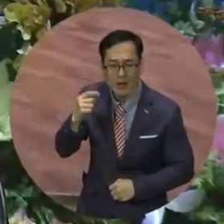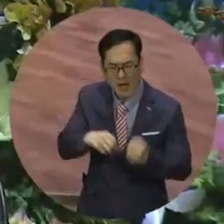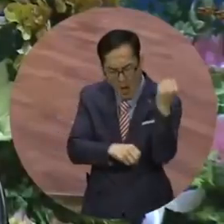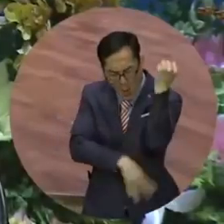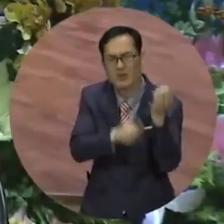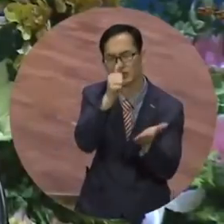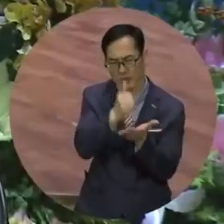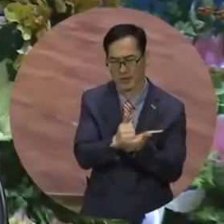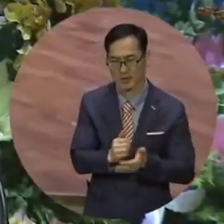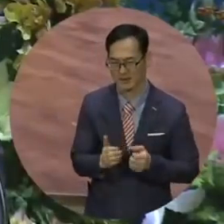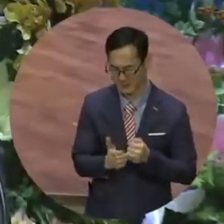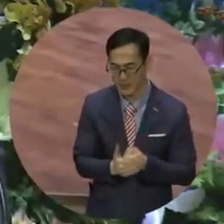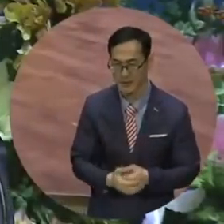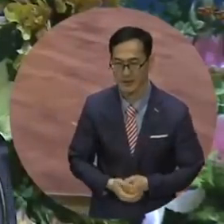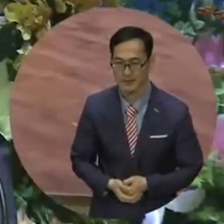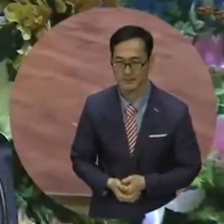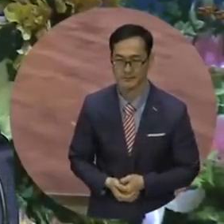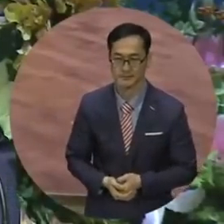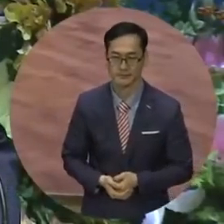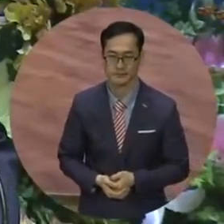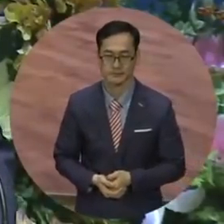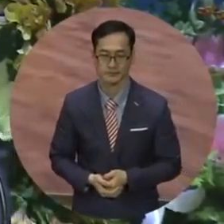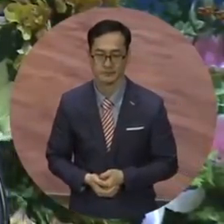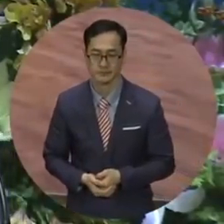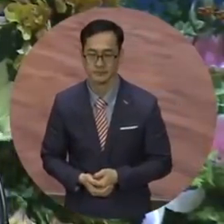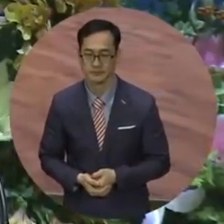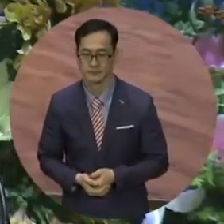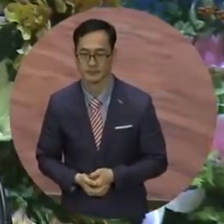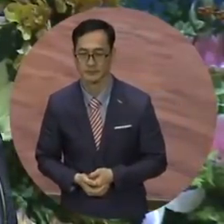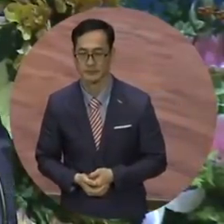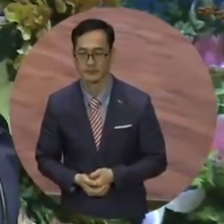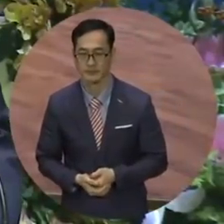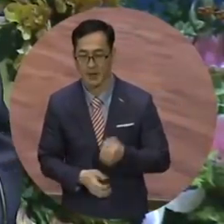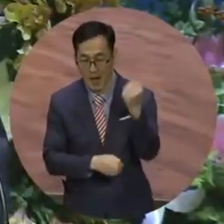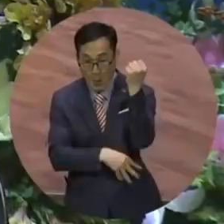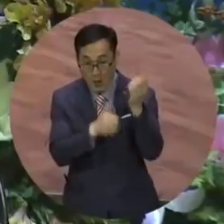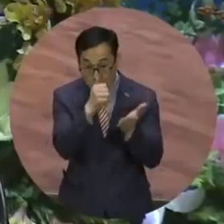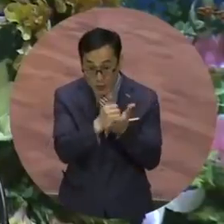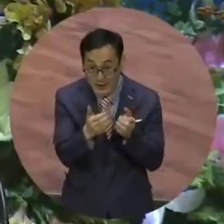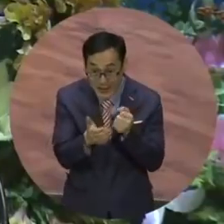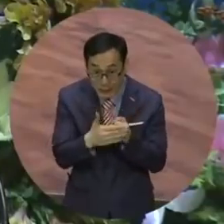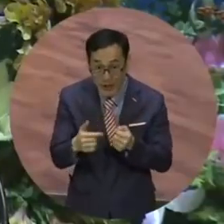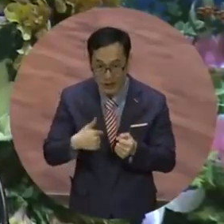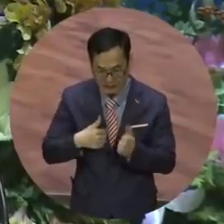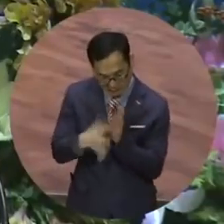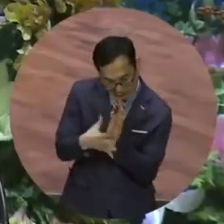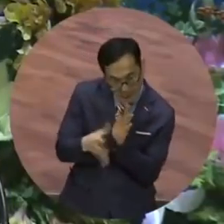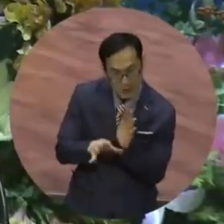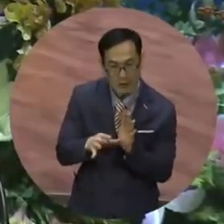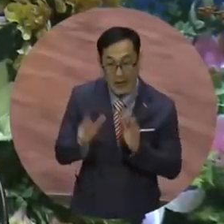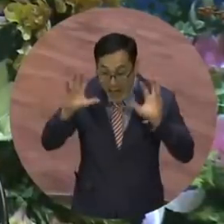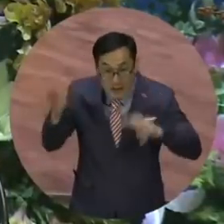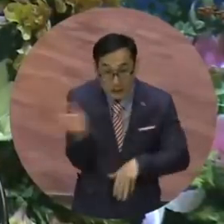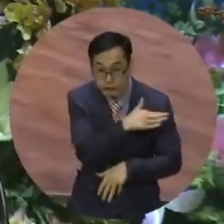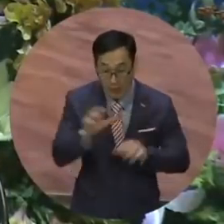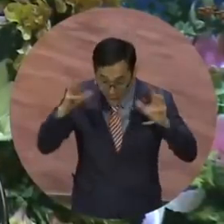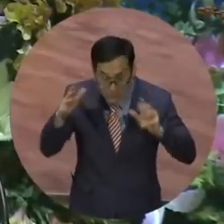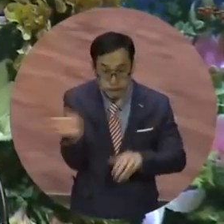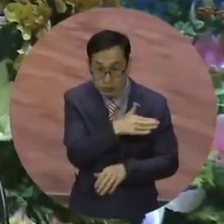누구나 다. 그죠? 원죄, 이 원죄. 이렇게 하나님 말씀에 불순종한